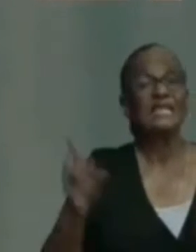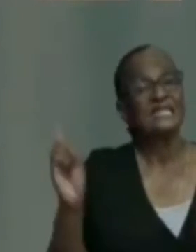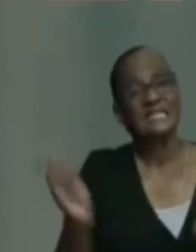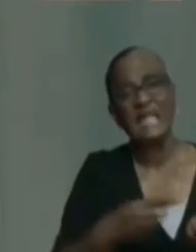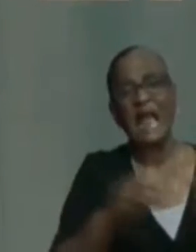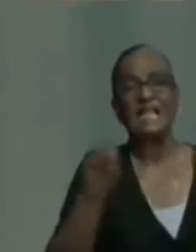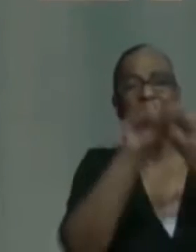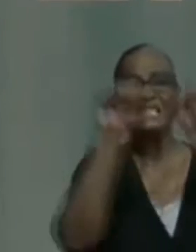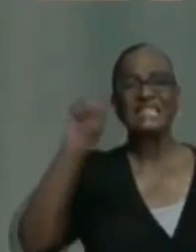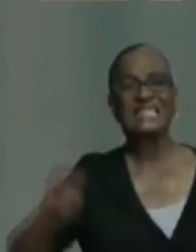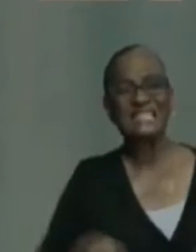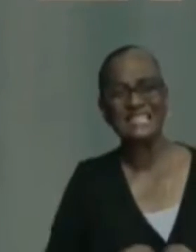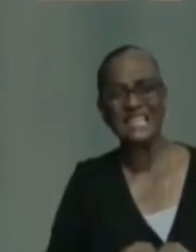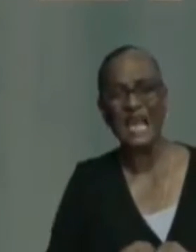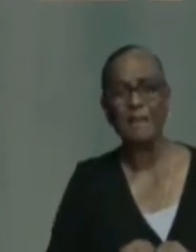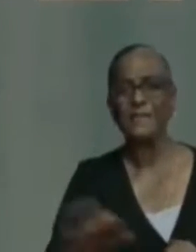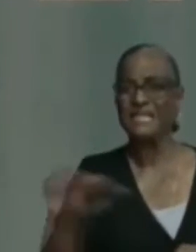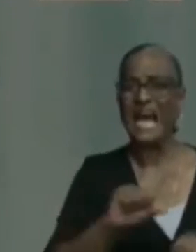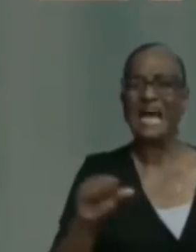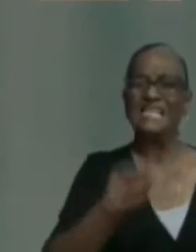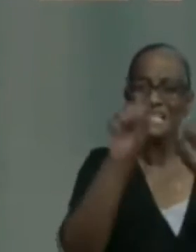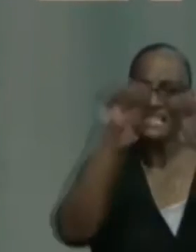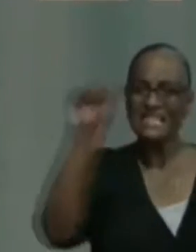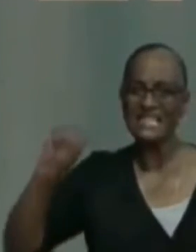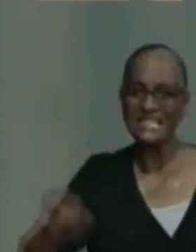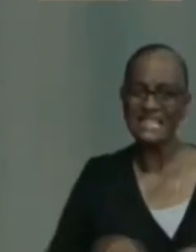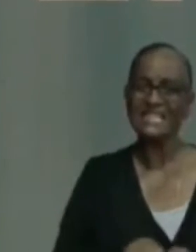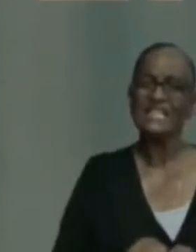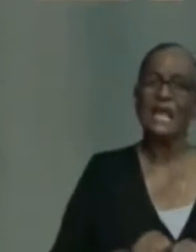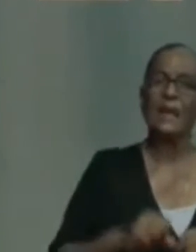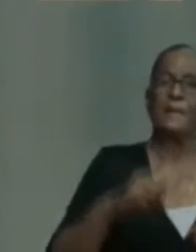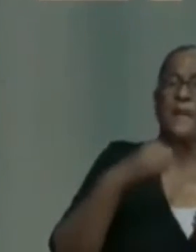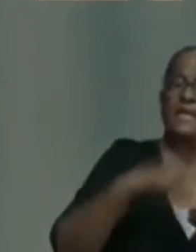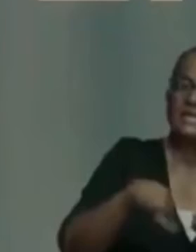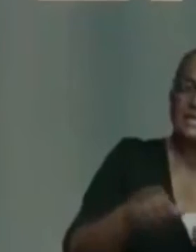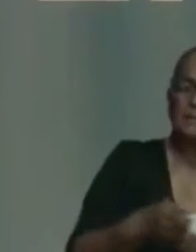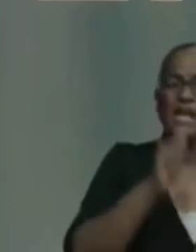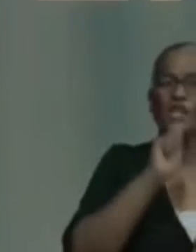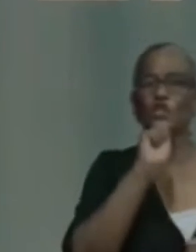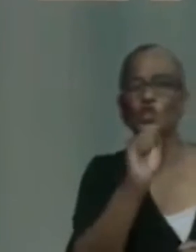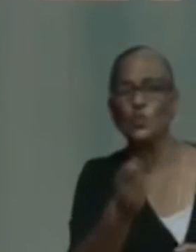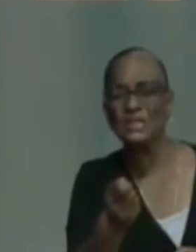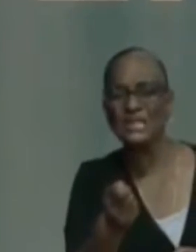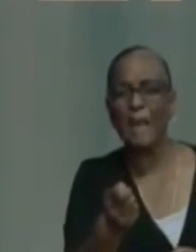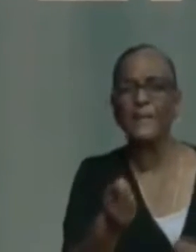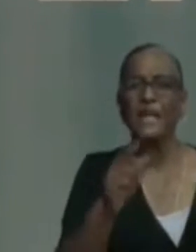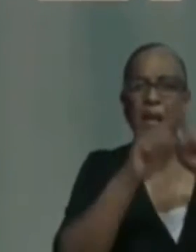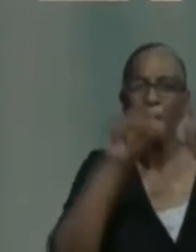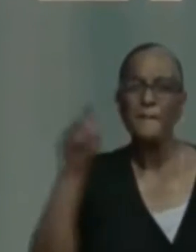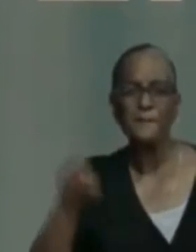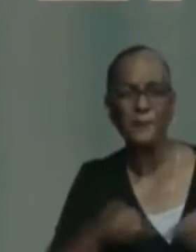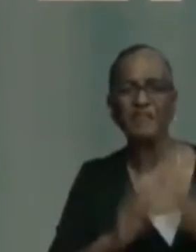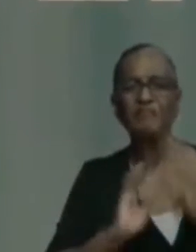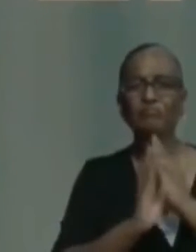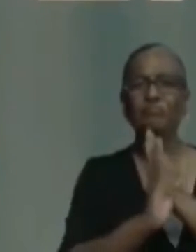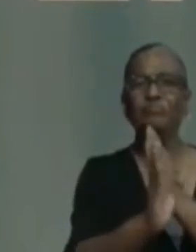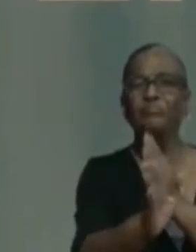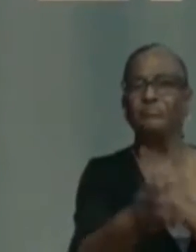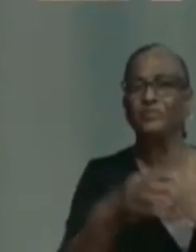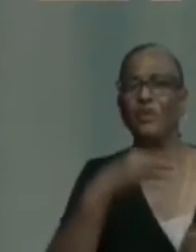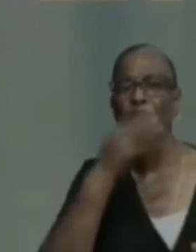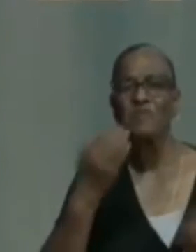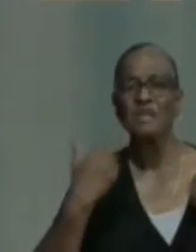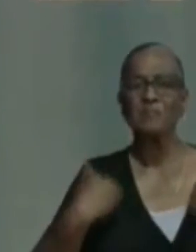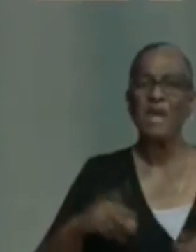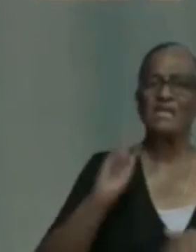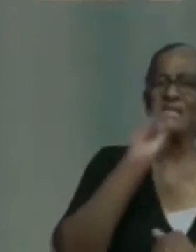het systeem, het vergemakkelijkt het dispensatiesysteem. En het zorgt ook ervoor dat we geen lange rijen meer hebben en dat mensen dus niet uit